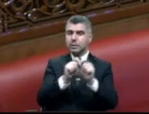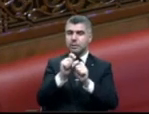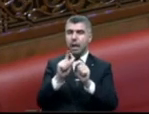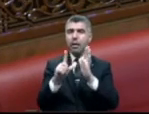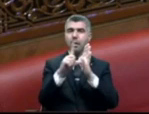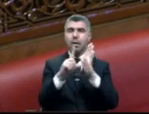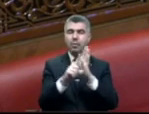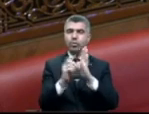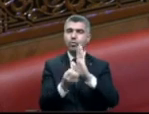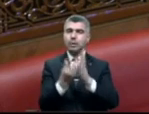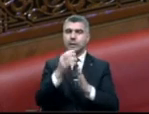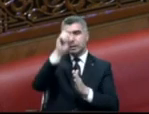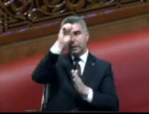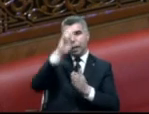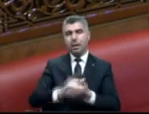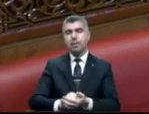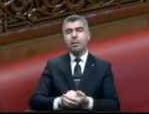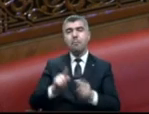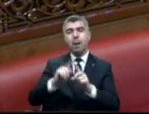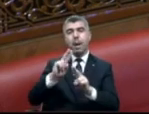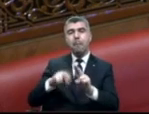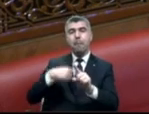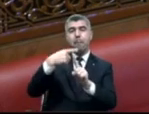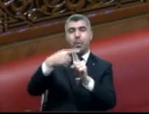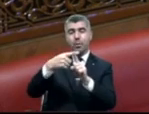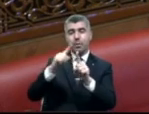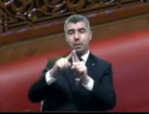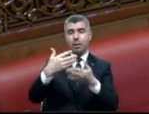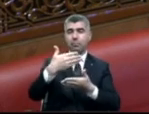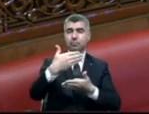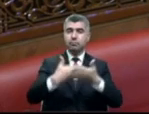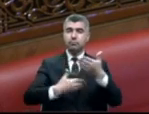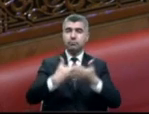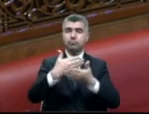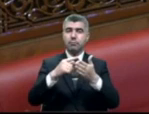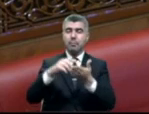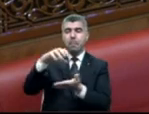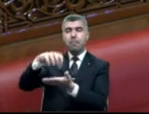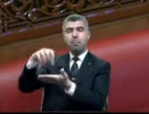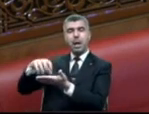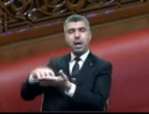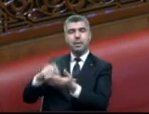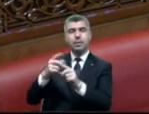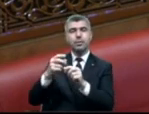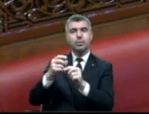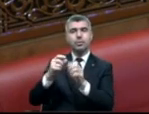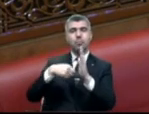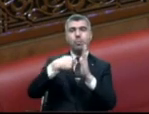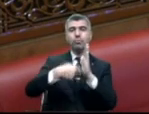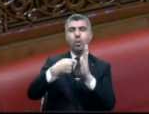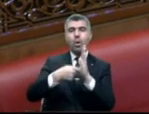القانون المتعلق بالطاقات المتجددة، وبالإضافة إلى الإصدار للقرار المحدد لمناطق استقبال مشاريع الطاقة